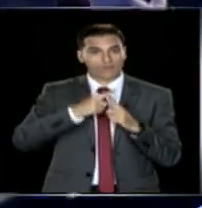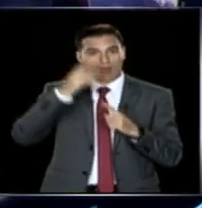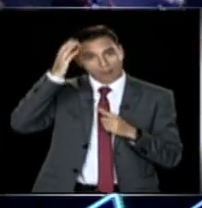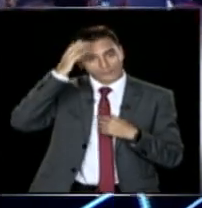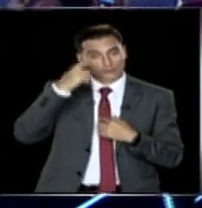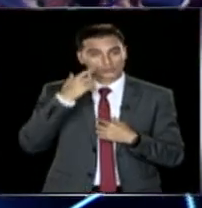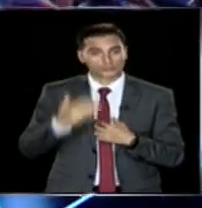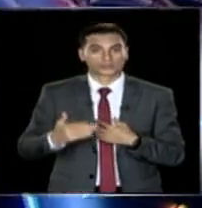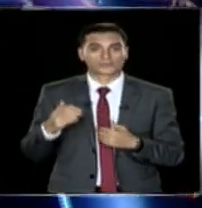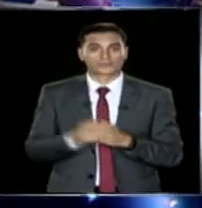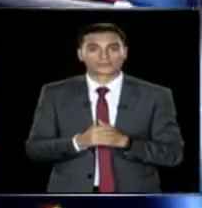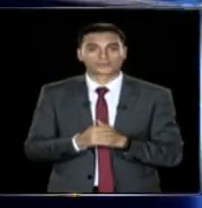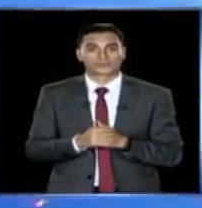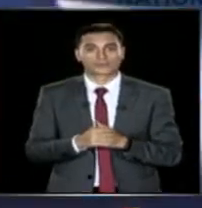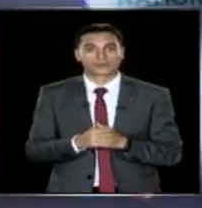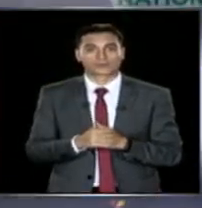والعباقرة.